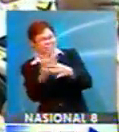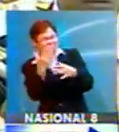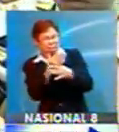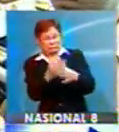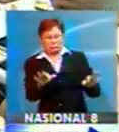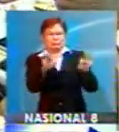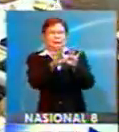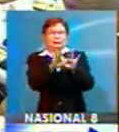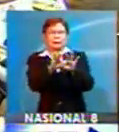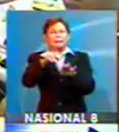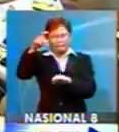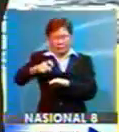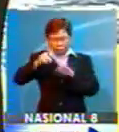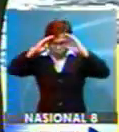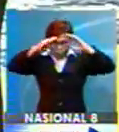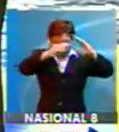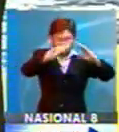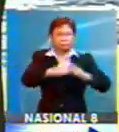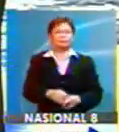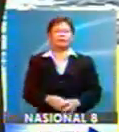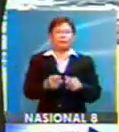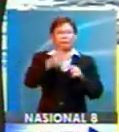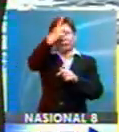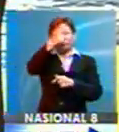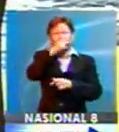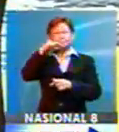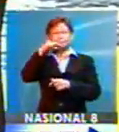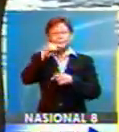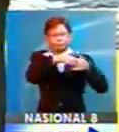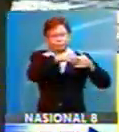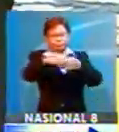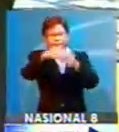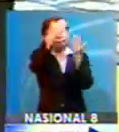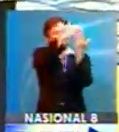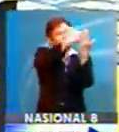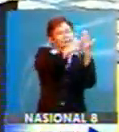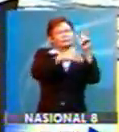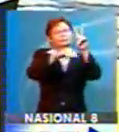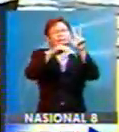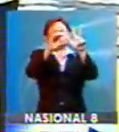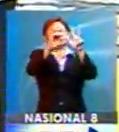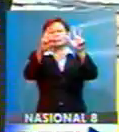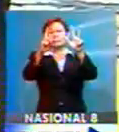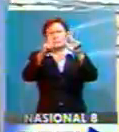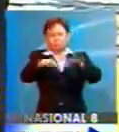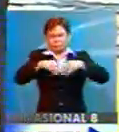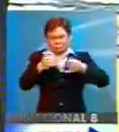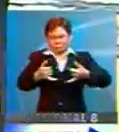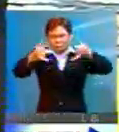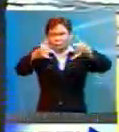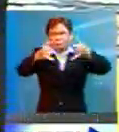yang tak penting dan mesti diberi perhatian. Terdahulu, Datuk Seri Hishamuddin mengetuai senarai 301 penerima anugerah